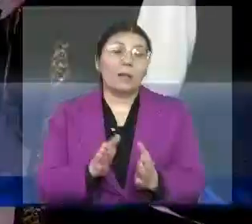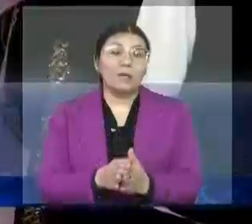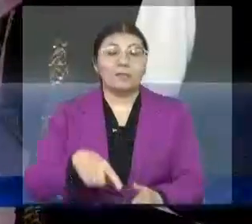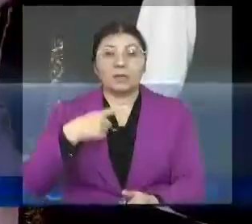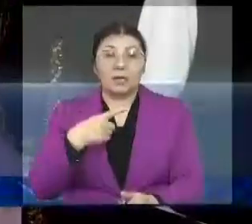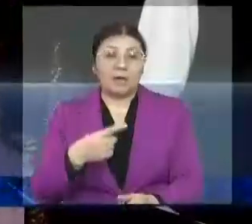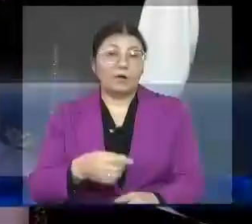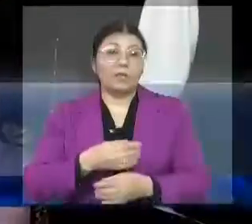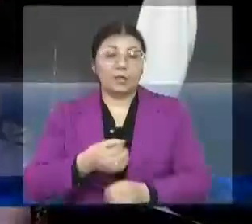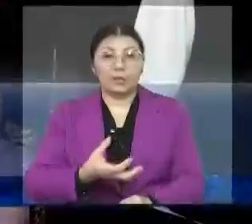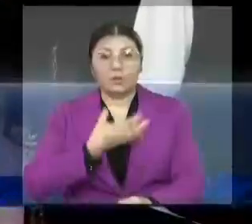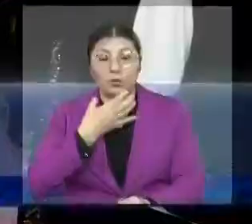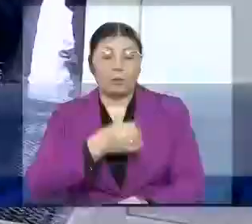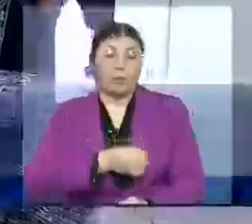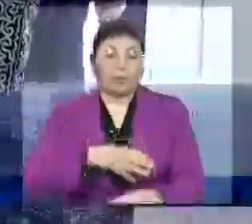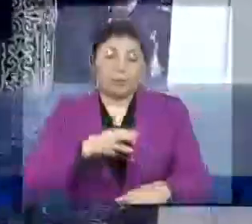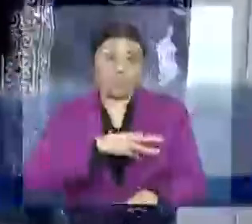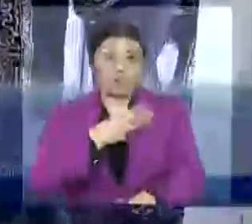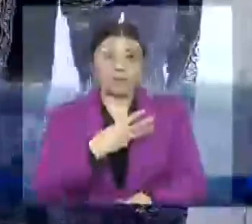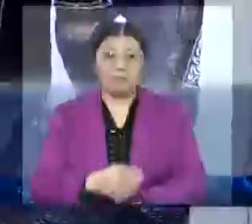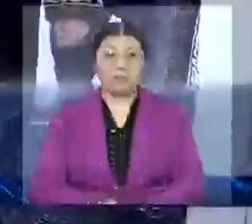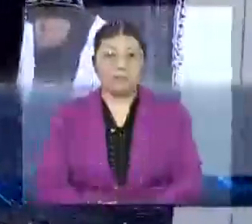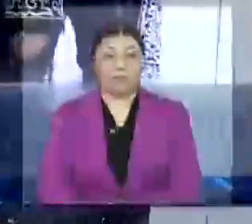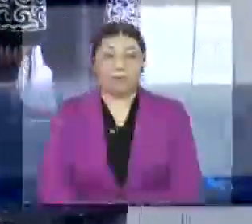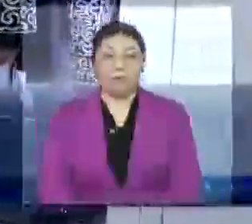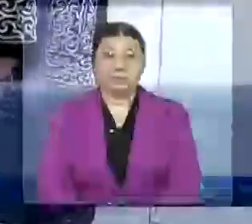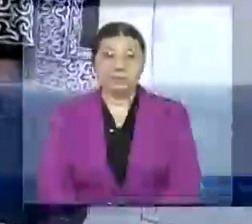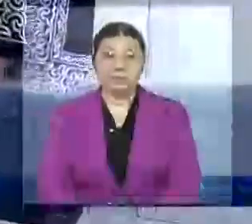добрые пожелания друг другу.